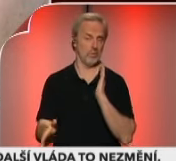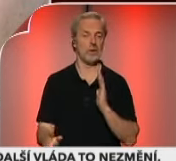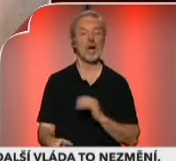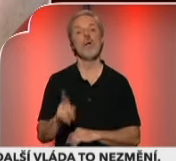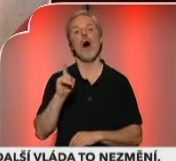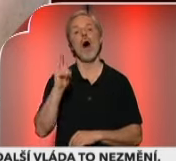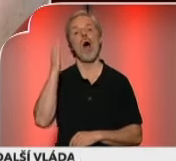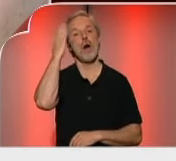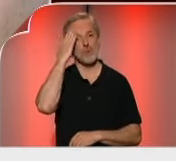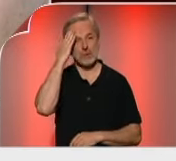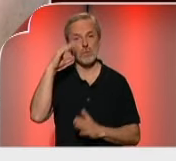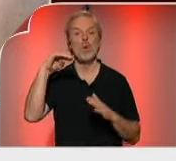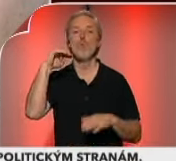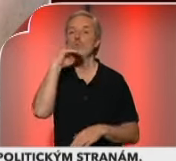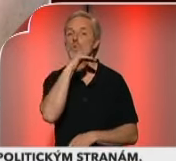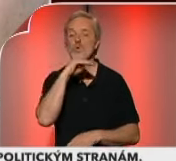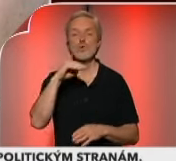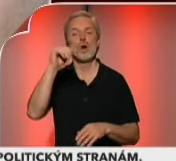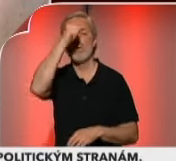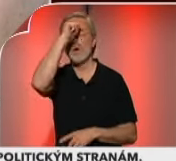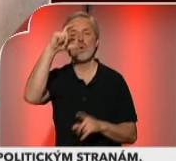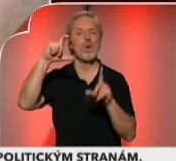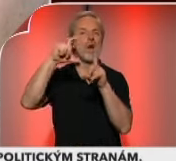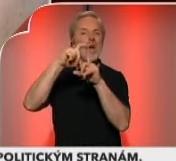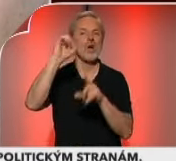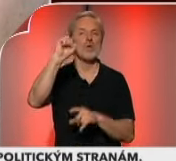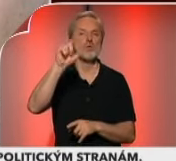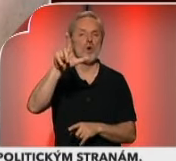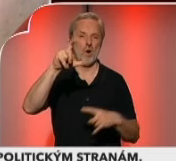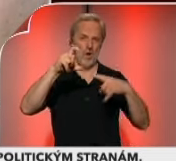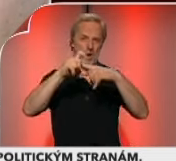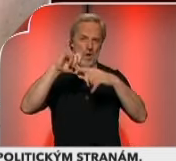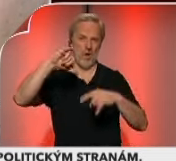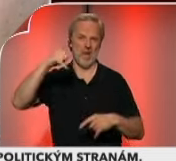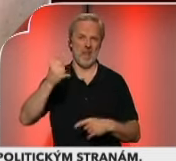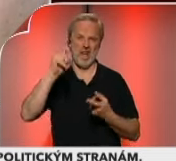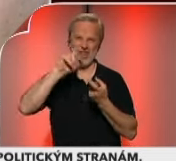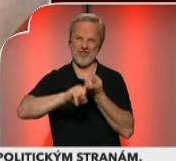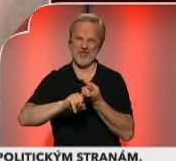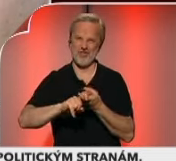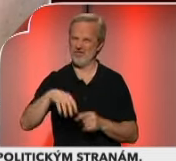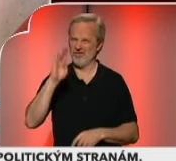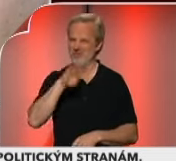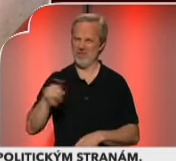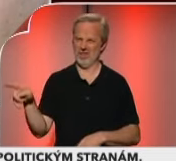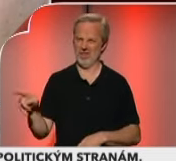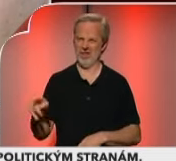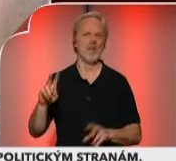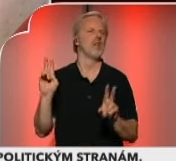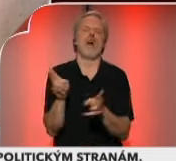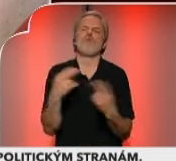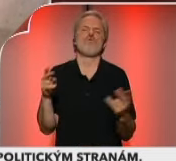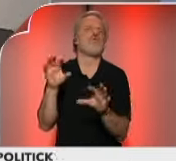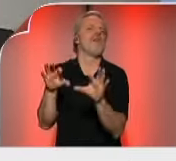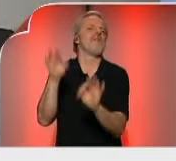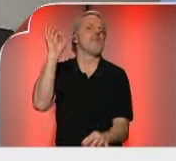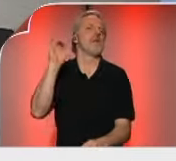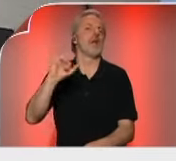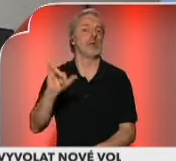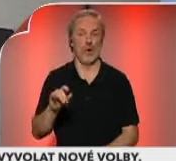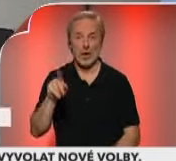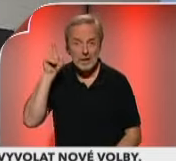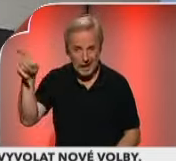Dolejš to není právě ten člověk který by měl mandát cokoliv komukoliv v této chvíli doporučovat první co by měl